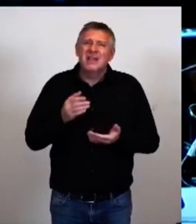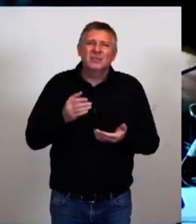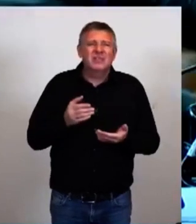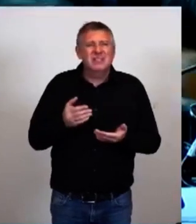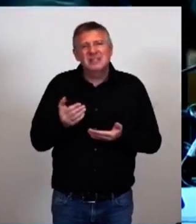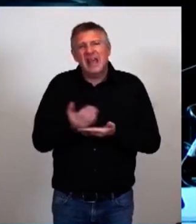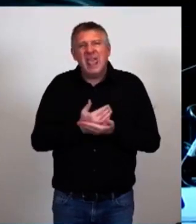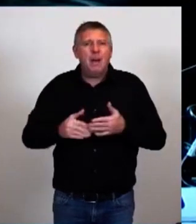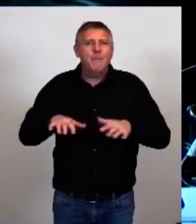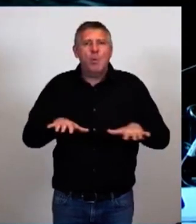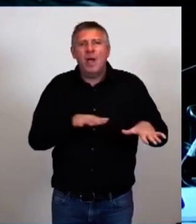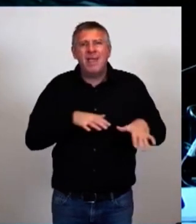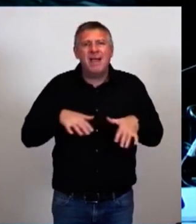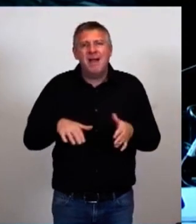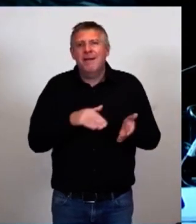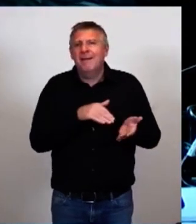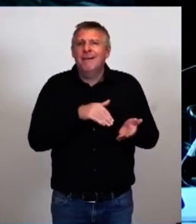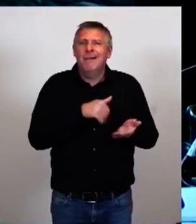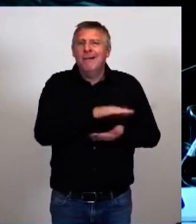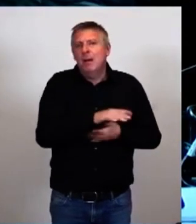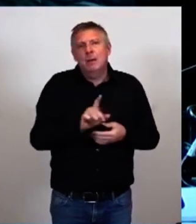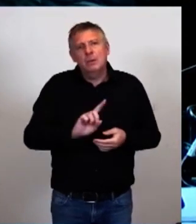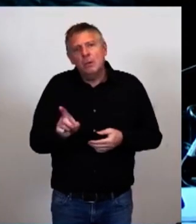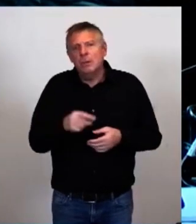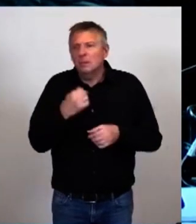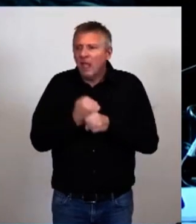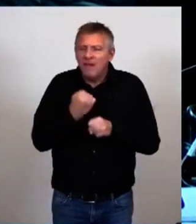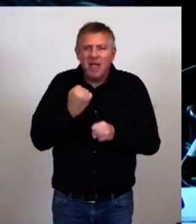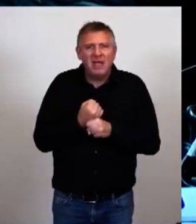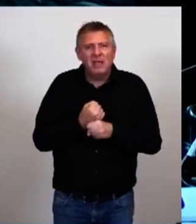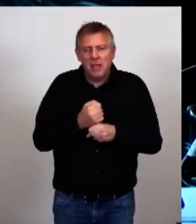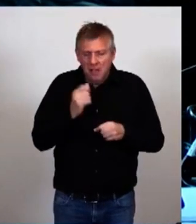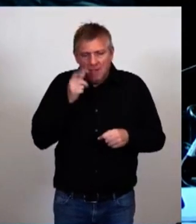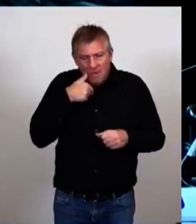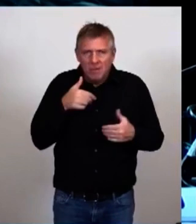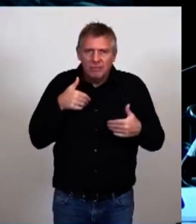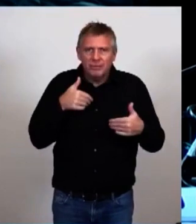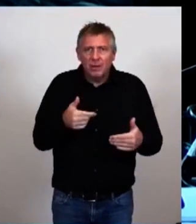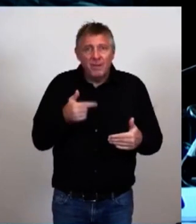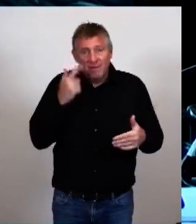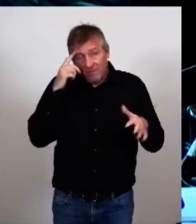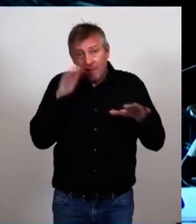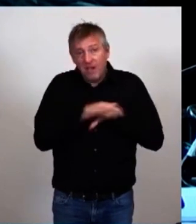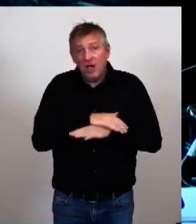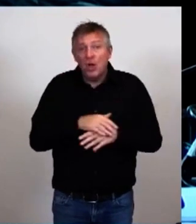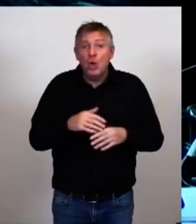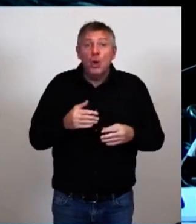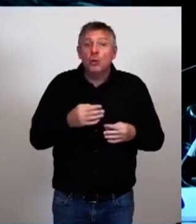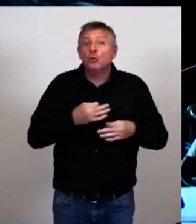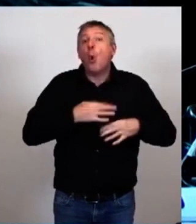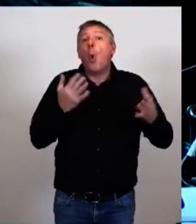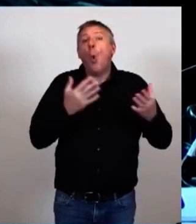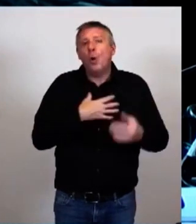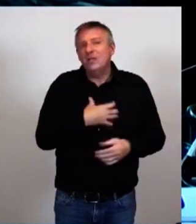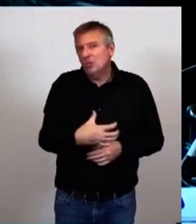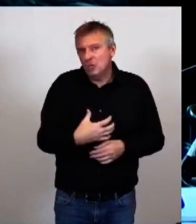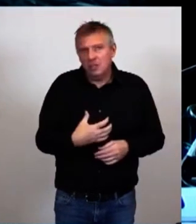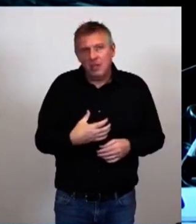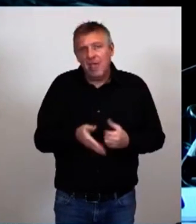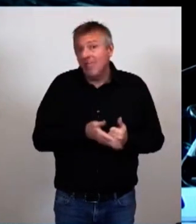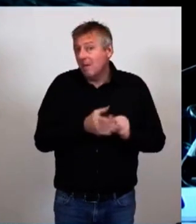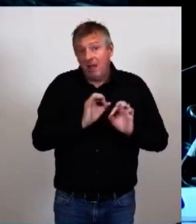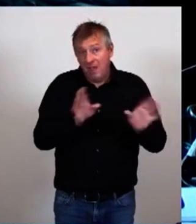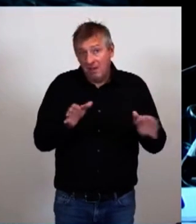moyenne, celles qui travaillent, celles qui passent toujours sous les radars, c'est-à-dire trop riches, entre guillemets, pour bénéficier d'aide, mais pas assez